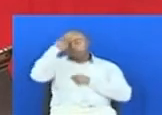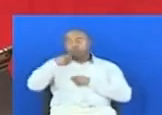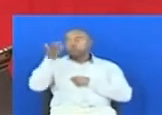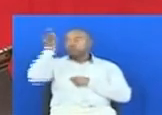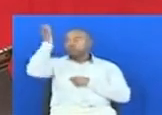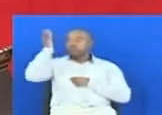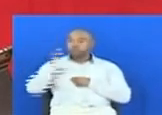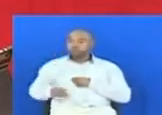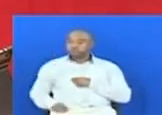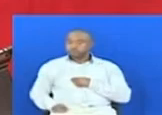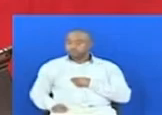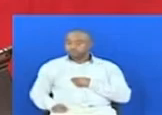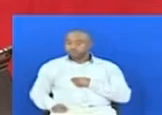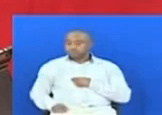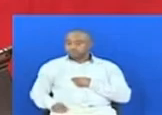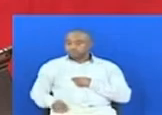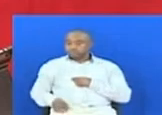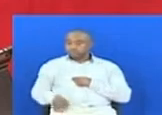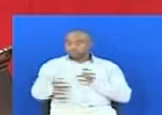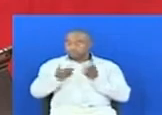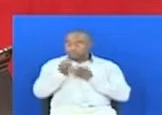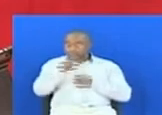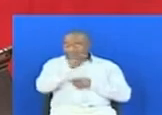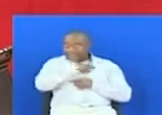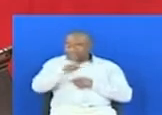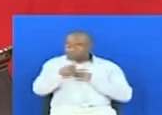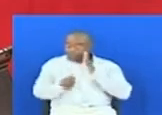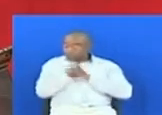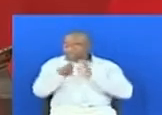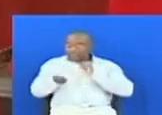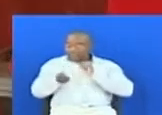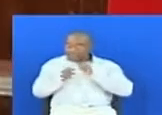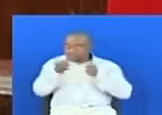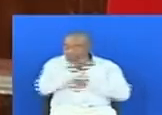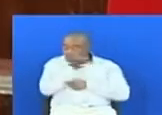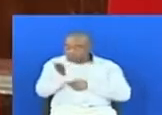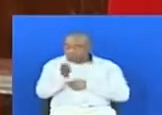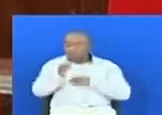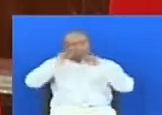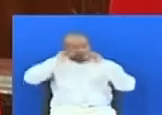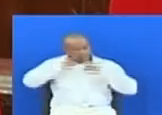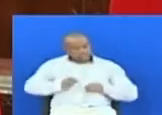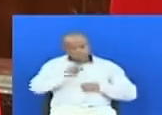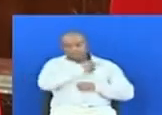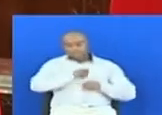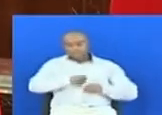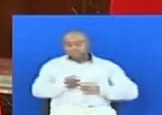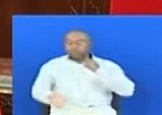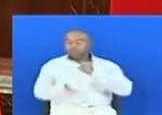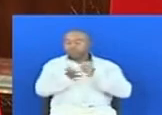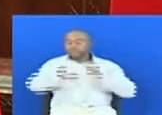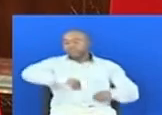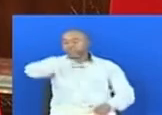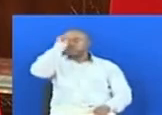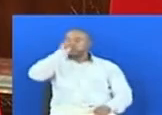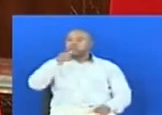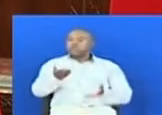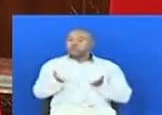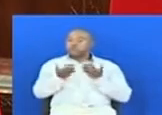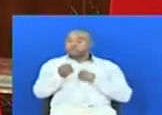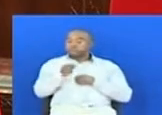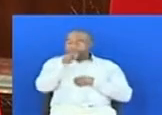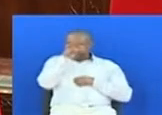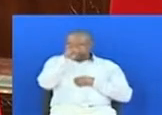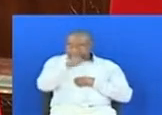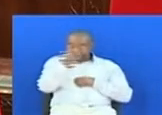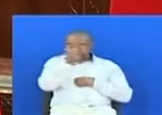wetu, hata kama kutatokea majaribu ya namna gani, atayashinda kwa sababu Tanzania ni taifa teule